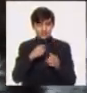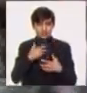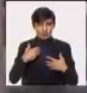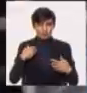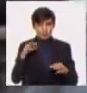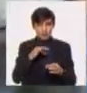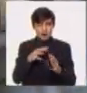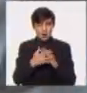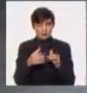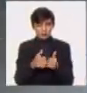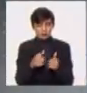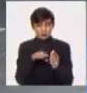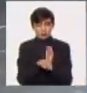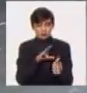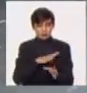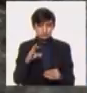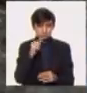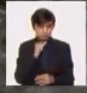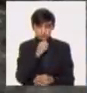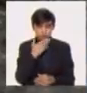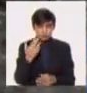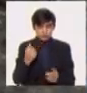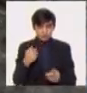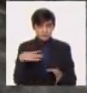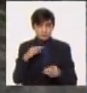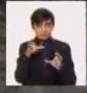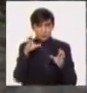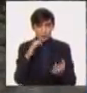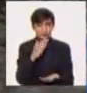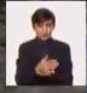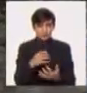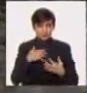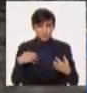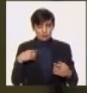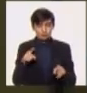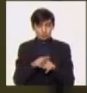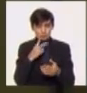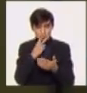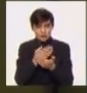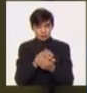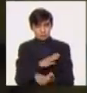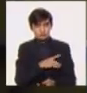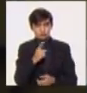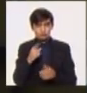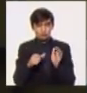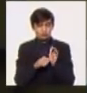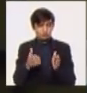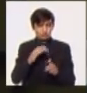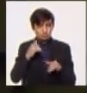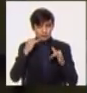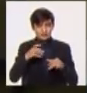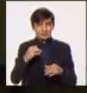ішінде бордақланып жатқанын олар жасырмады. Барлығы да заңды деп малдарында көрсетті. 106 голов.